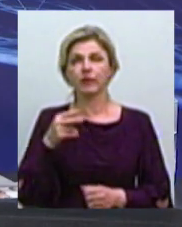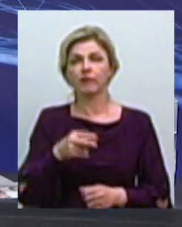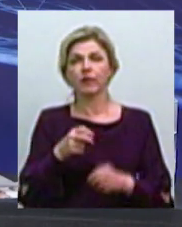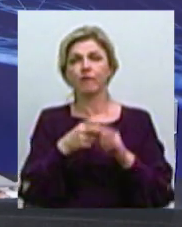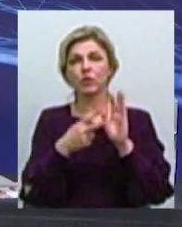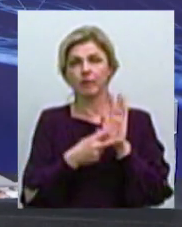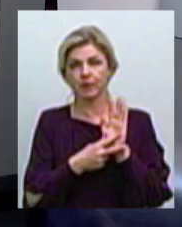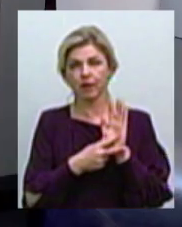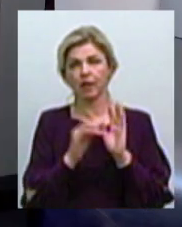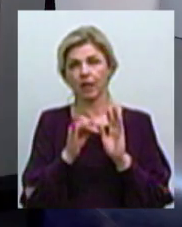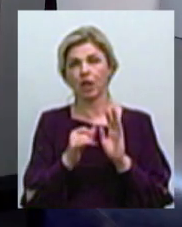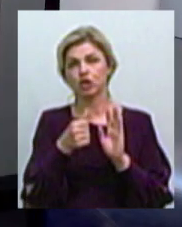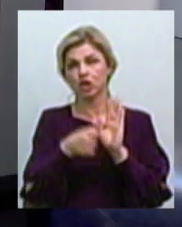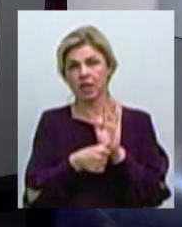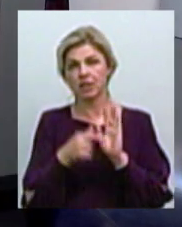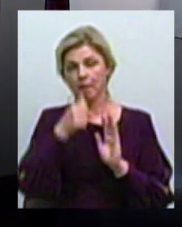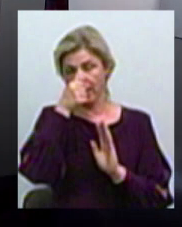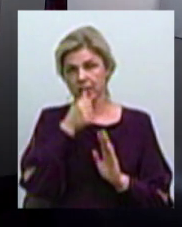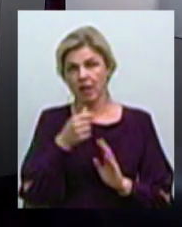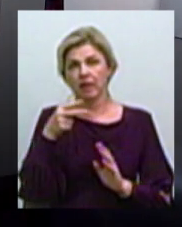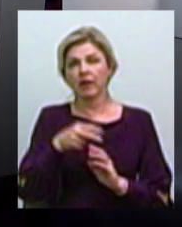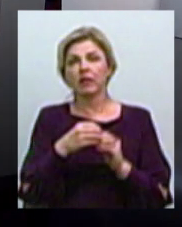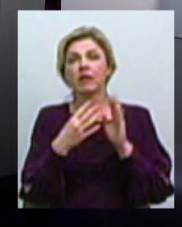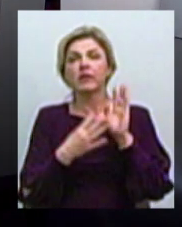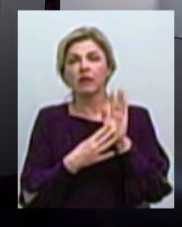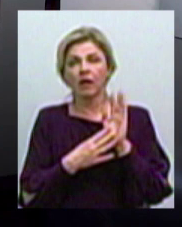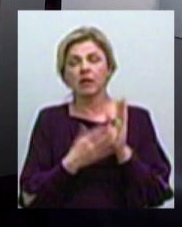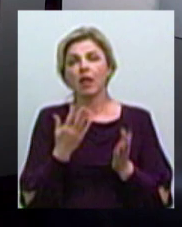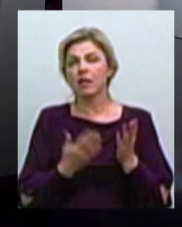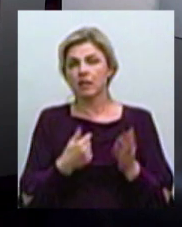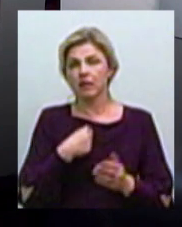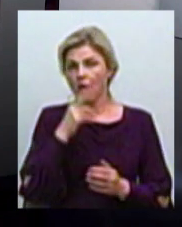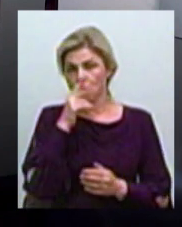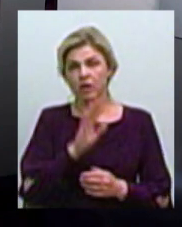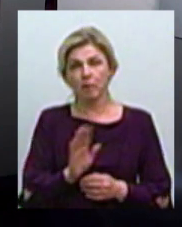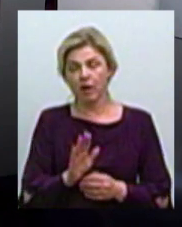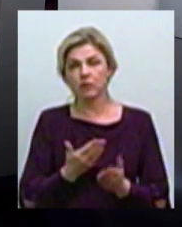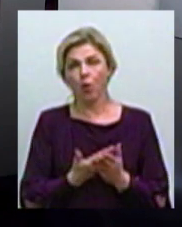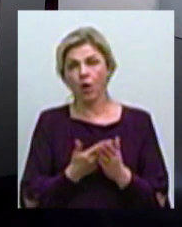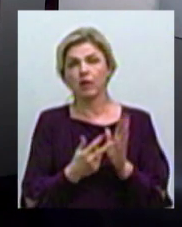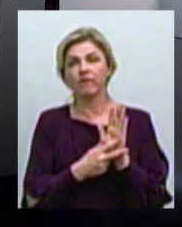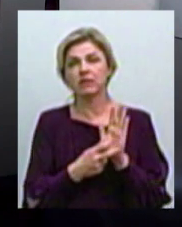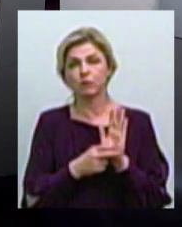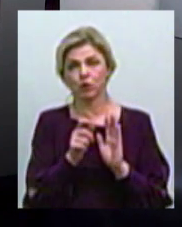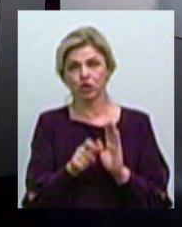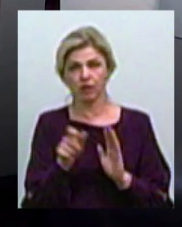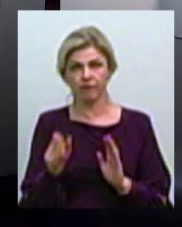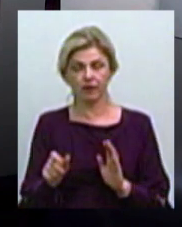6 месяцев 2019 года, если я не ошибаюсь, около 800 человек,